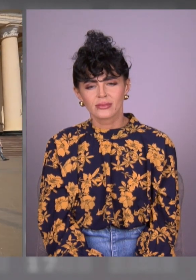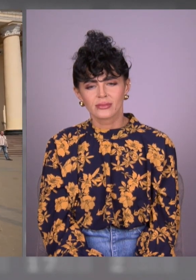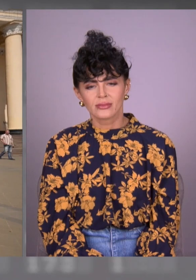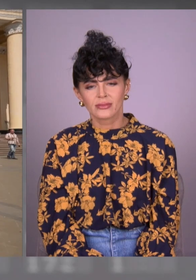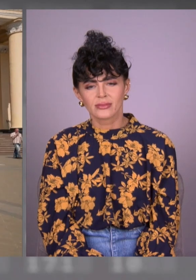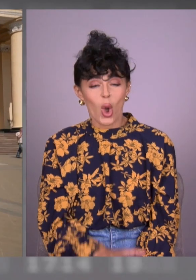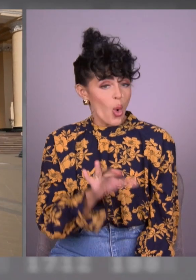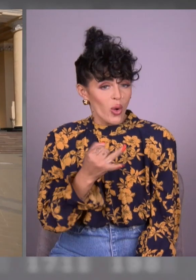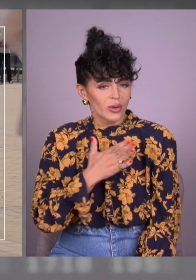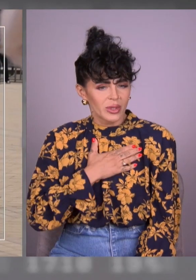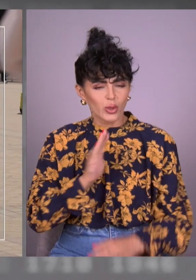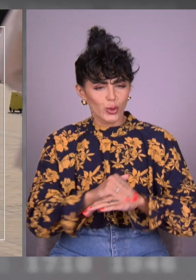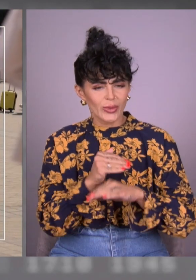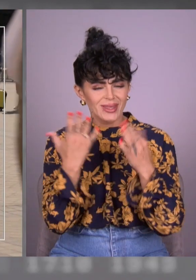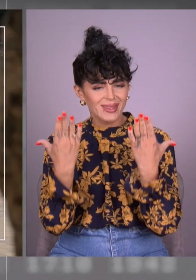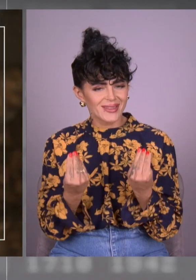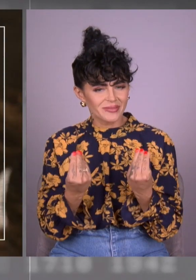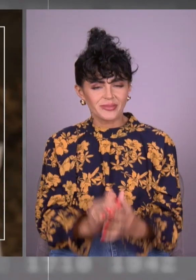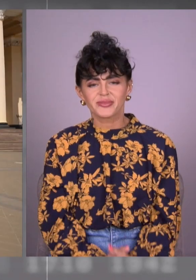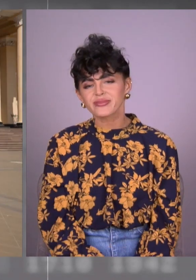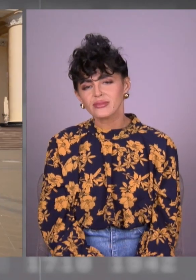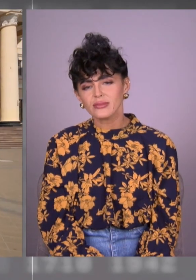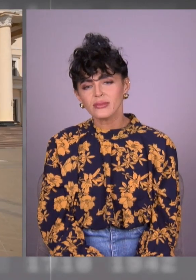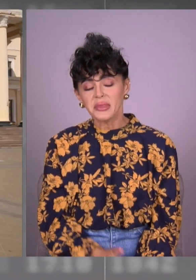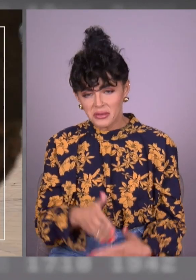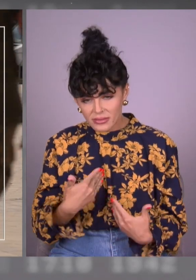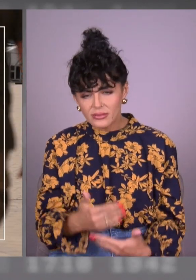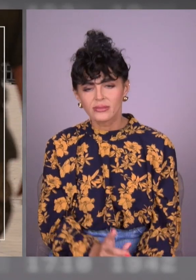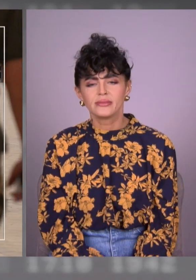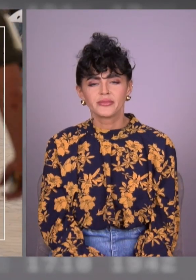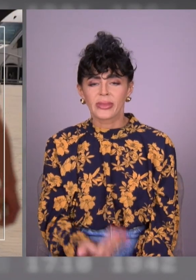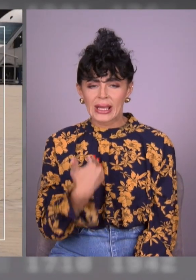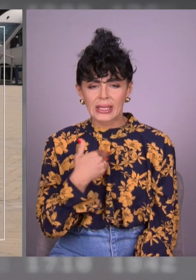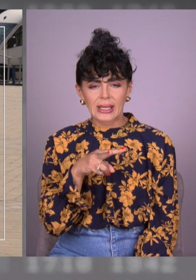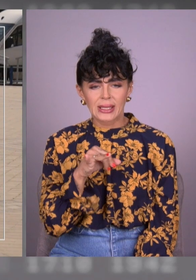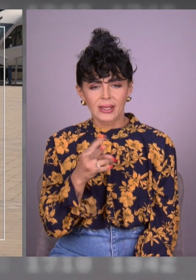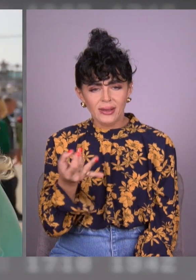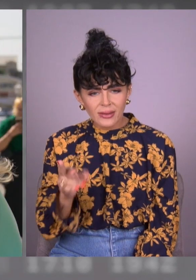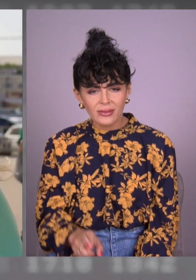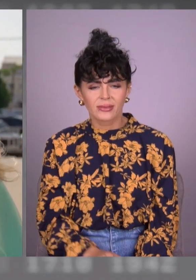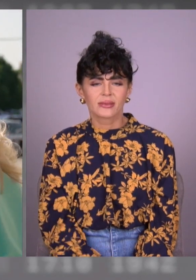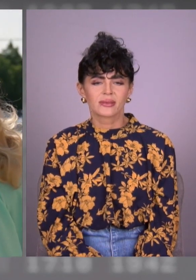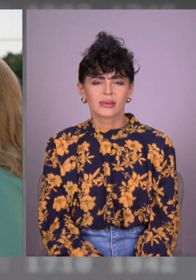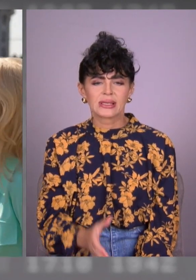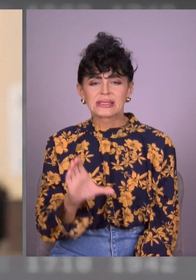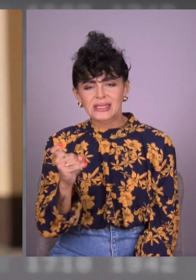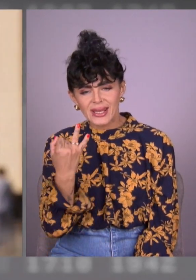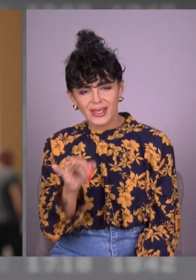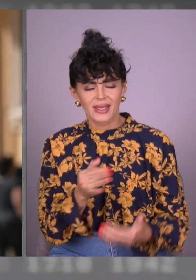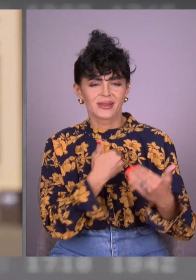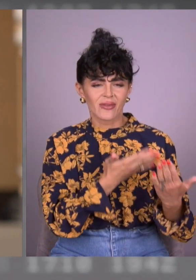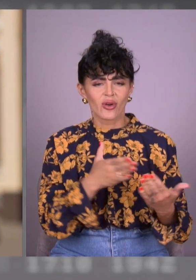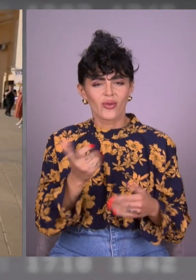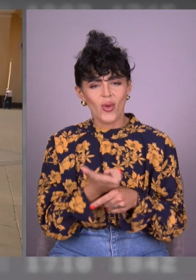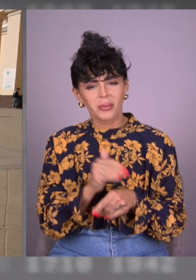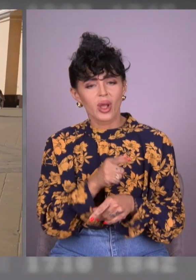Ой, добрий день. Добрий день. Добрий день. Я Лілія. Я Тамара. Я Сергій. Дуже приємно. А що